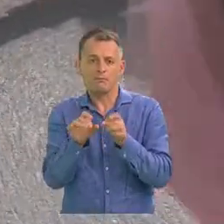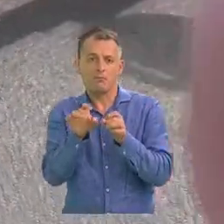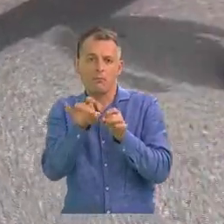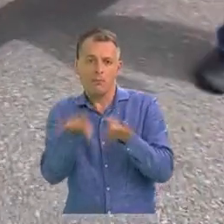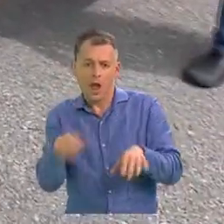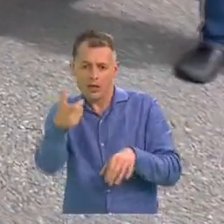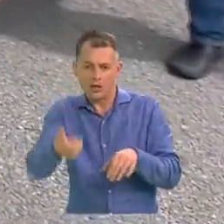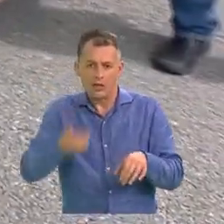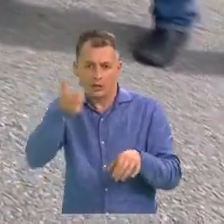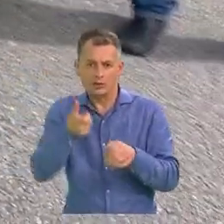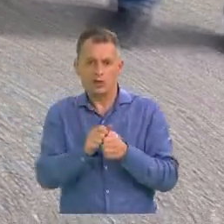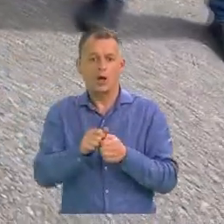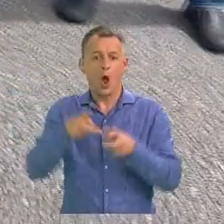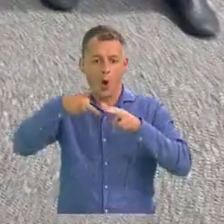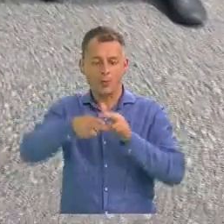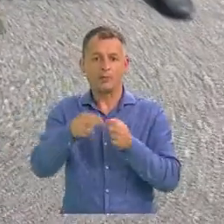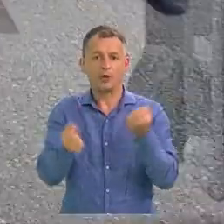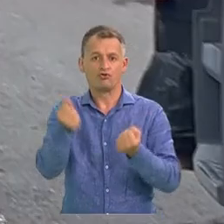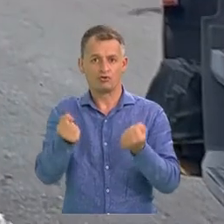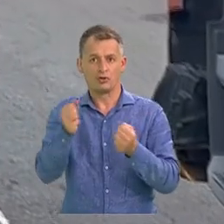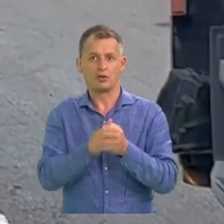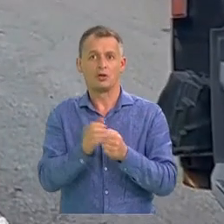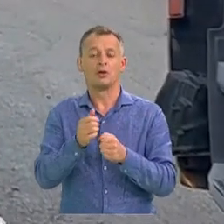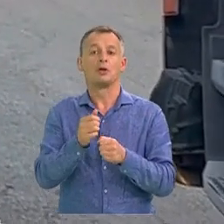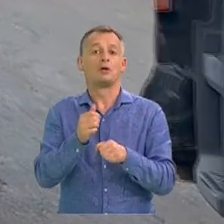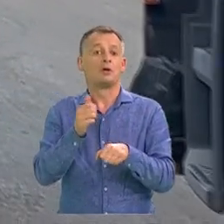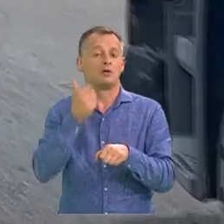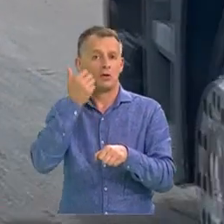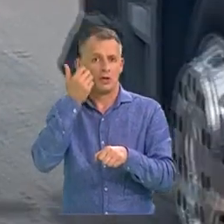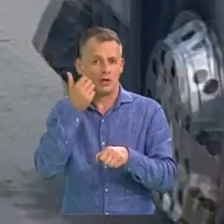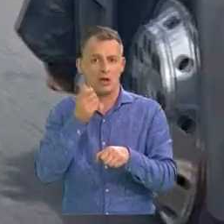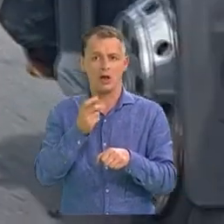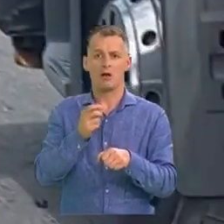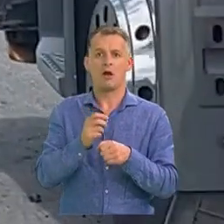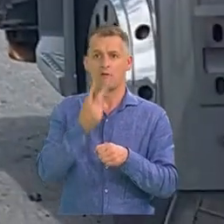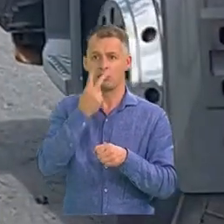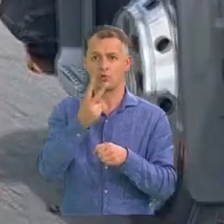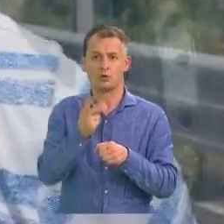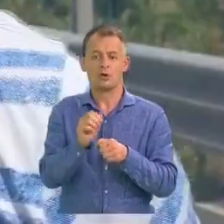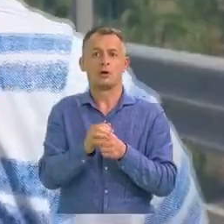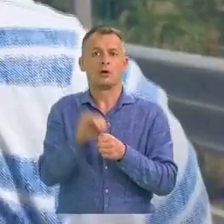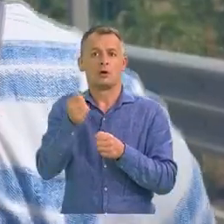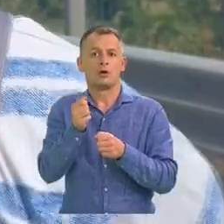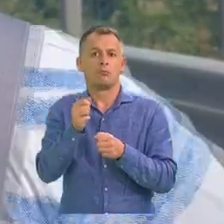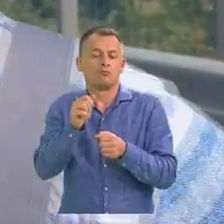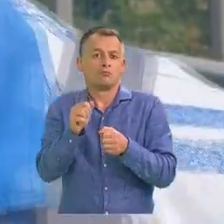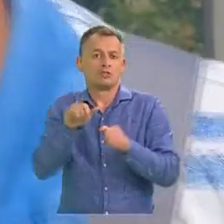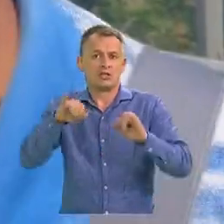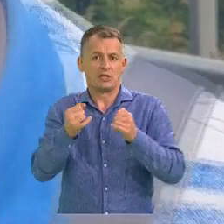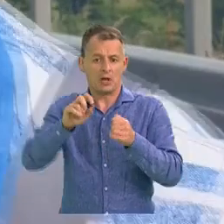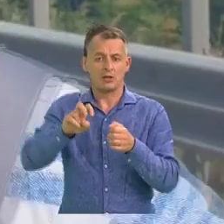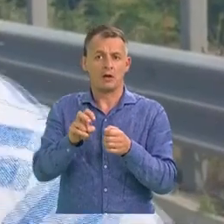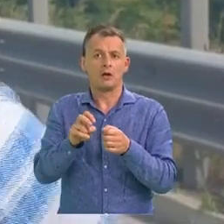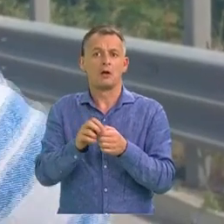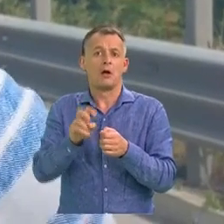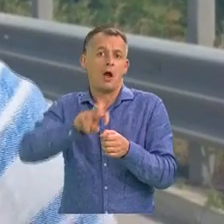urgență și a coborât din mașină. Numai că în timp ce se afla lângă platforma pe care o conducea, un tir l-a lovit. A coborât ca să vedem, să vadă despre ce e